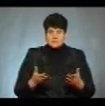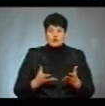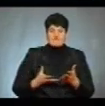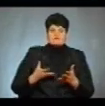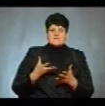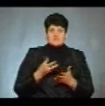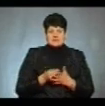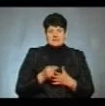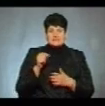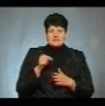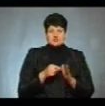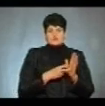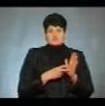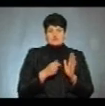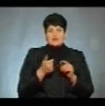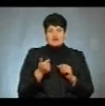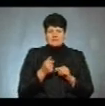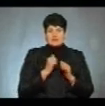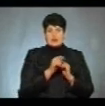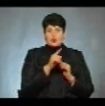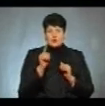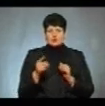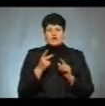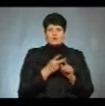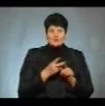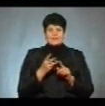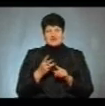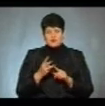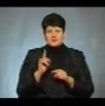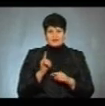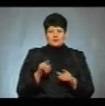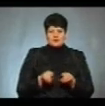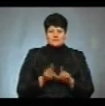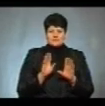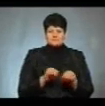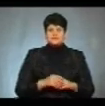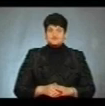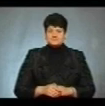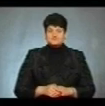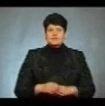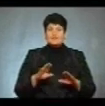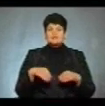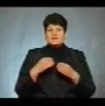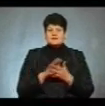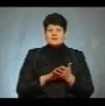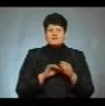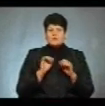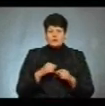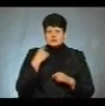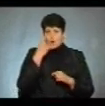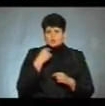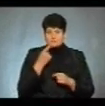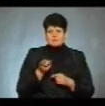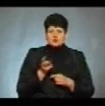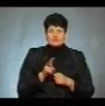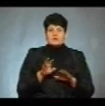виплачується 1700 гривень на кожну дитину, і другу, і третю дитину. Наразі подати заяву можна лише особисто, прийшовши